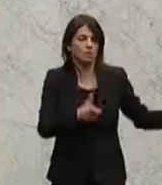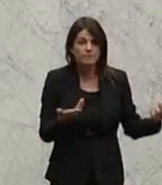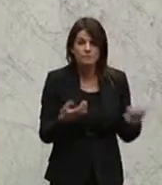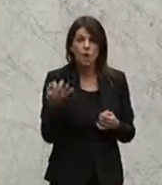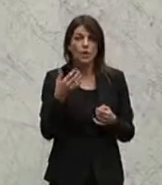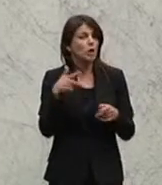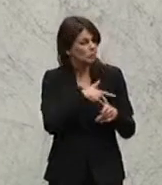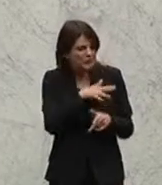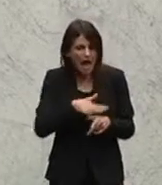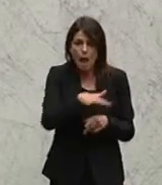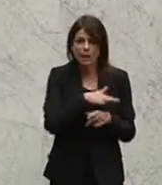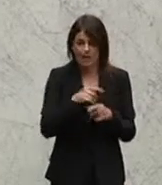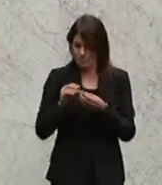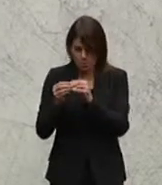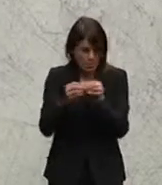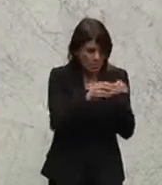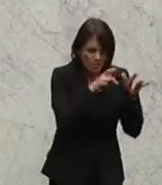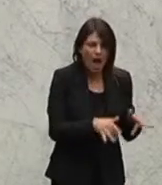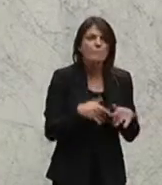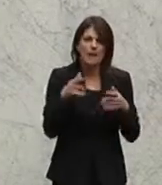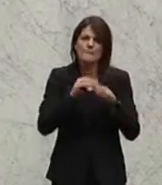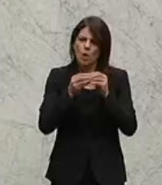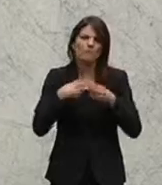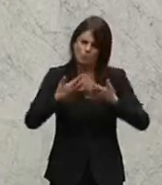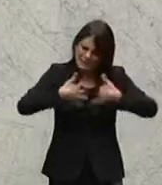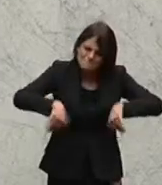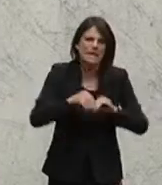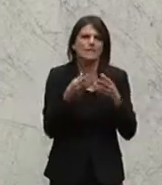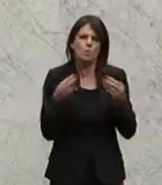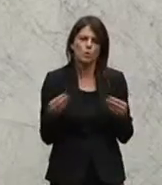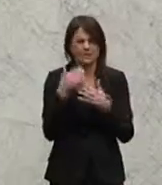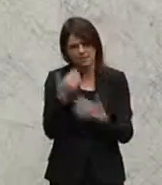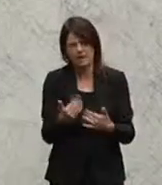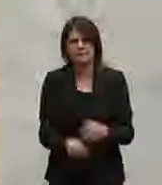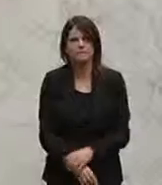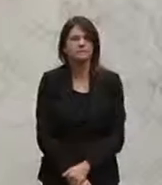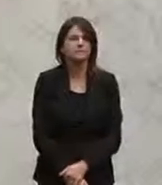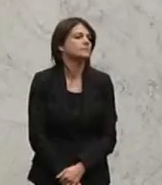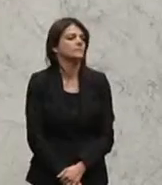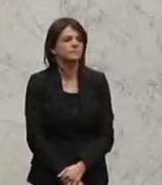Sozialbereich, dass wir diese Problematik gemeinsam lösen. Danke.